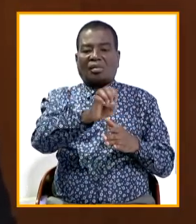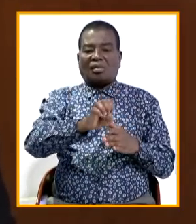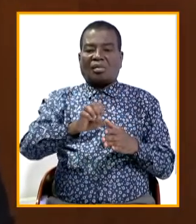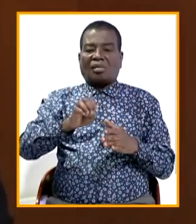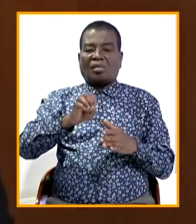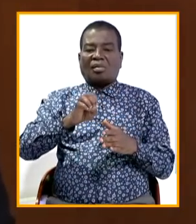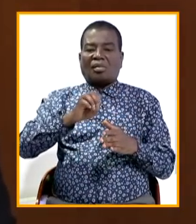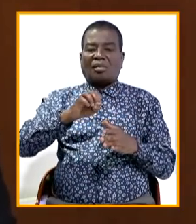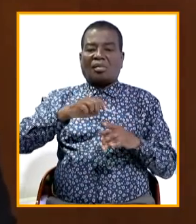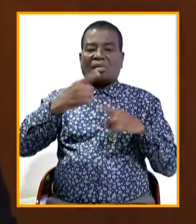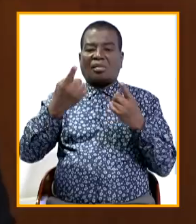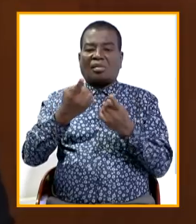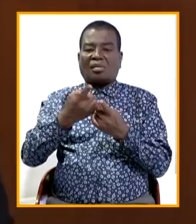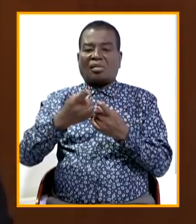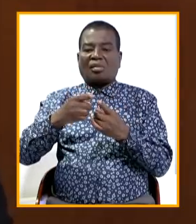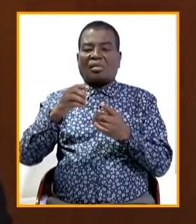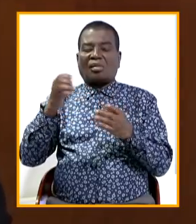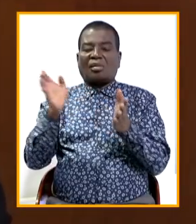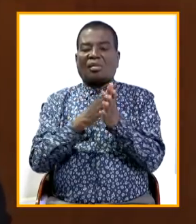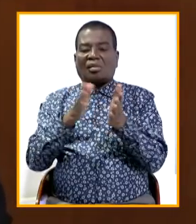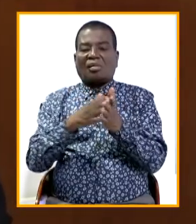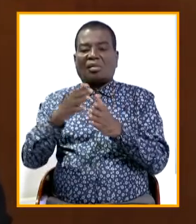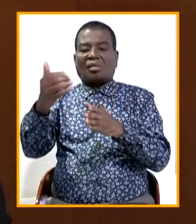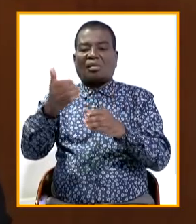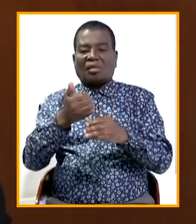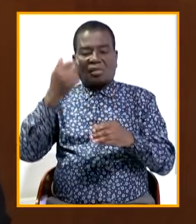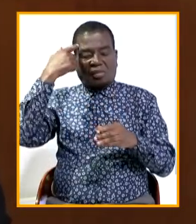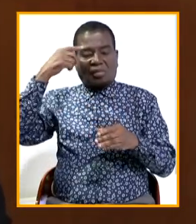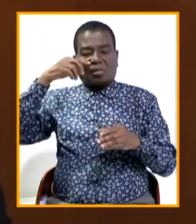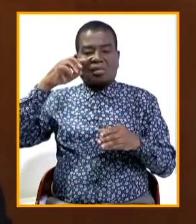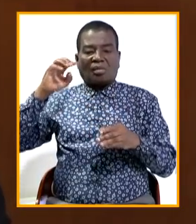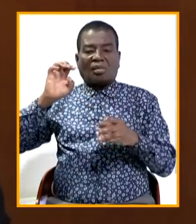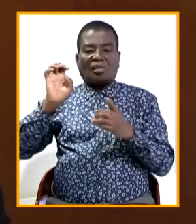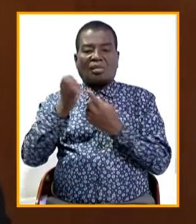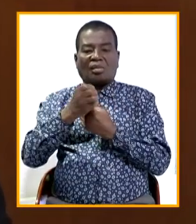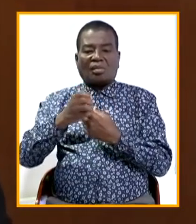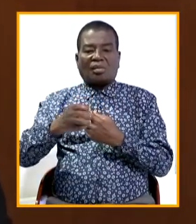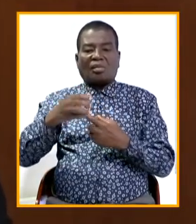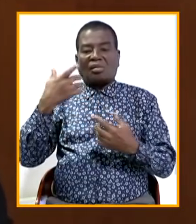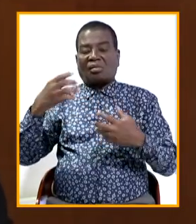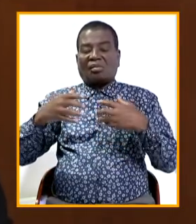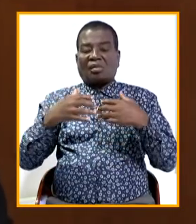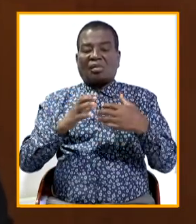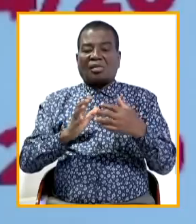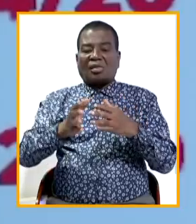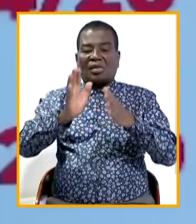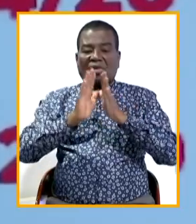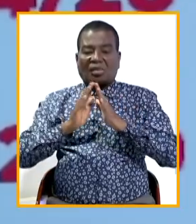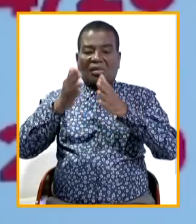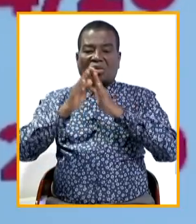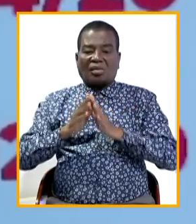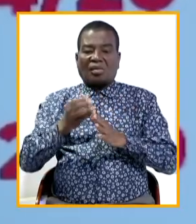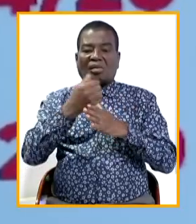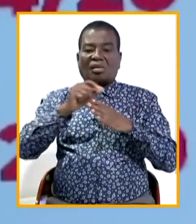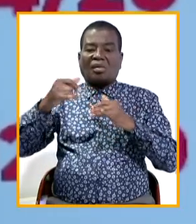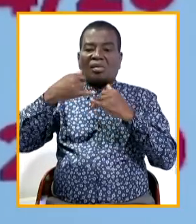une série et un établissement d'accueil afin d'éviter les réclamations après publication des résultats. L'orientation